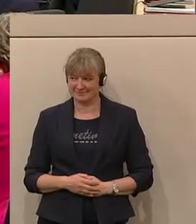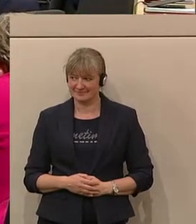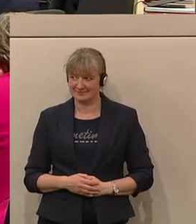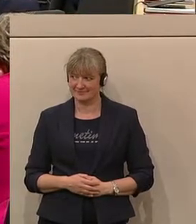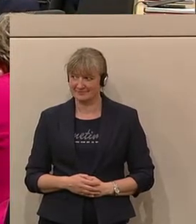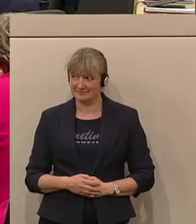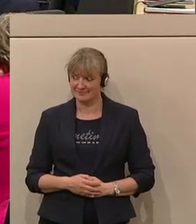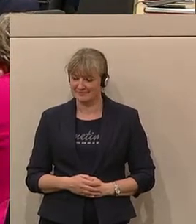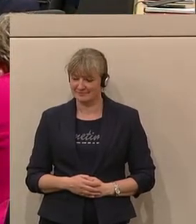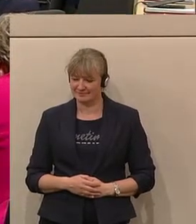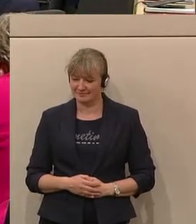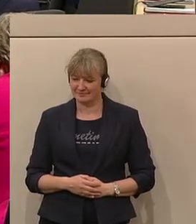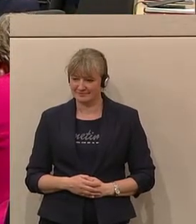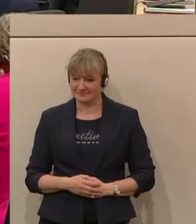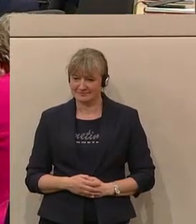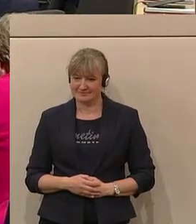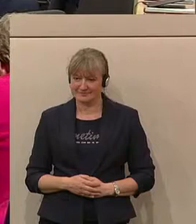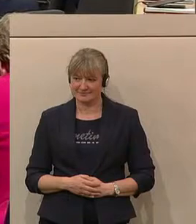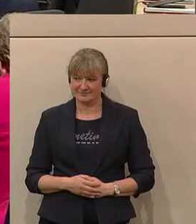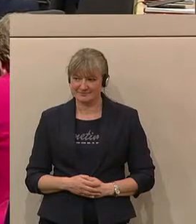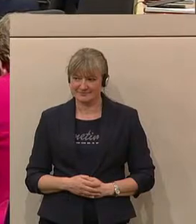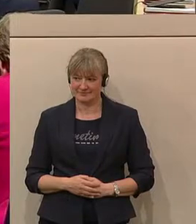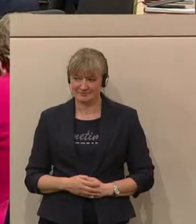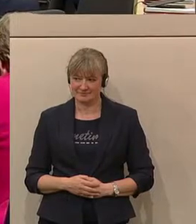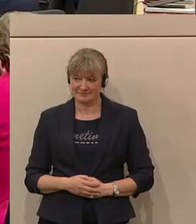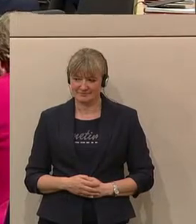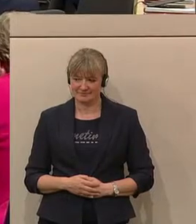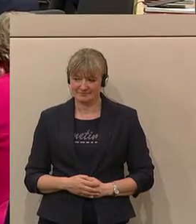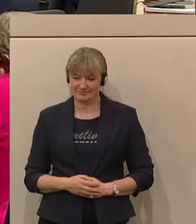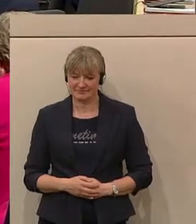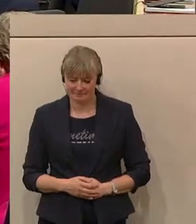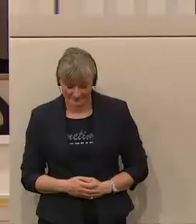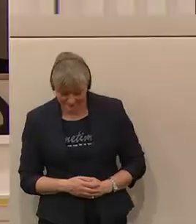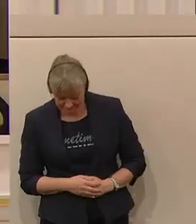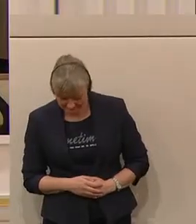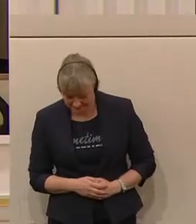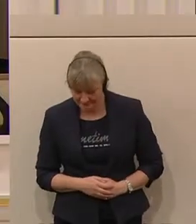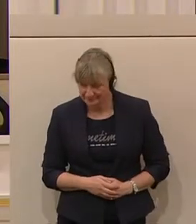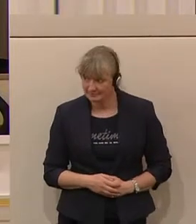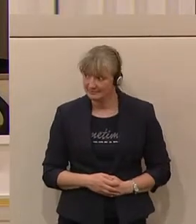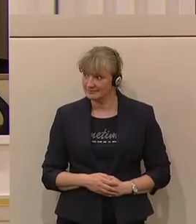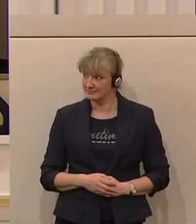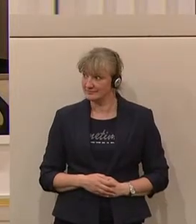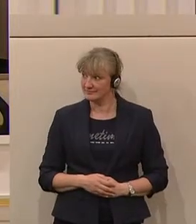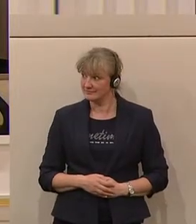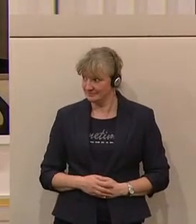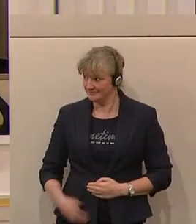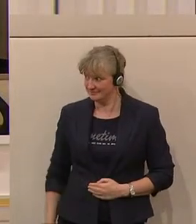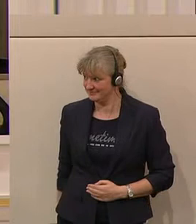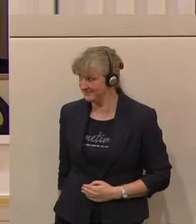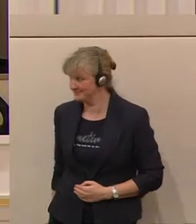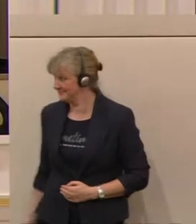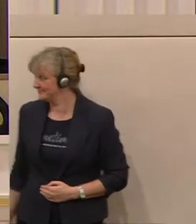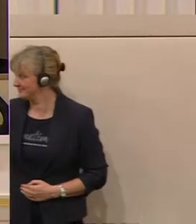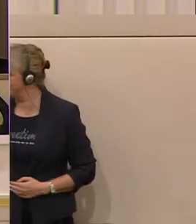und andererseits eine von der SPÖ geforderte kurze Debatte. In der dringlichen der NEOS geht es um